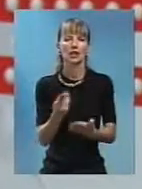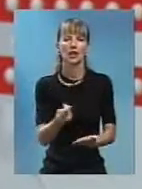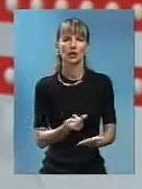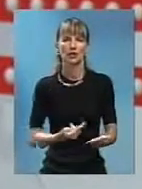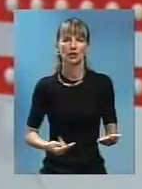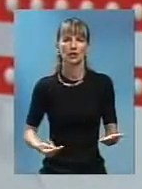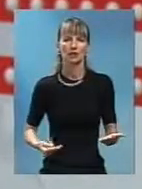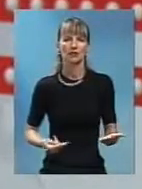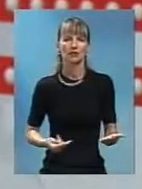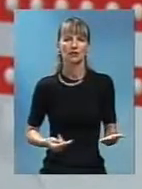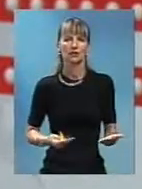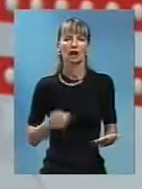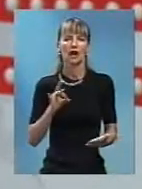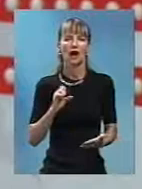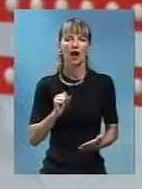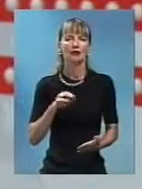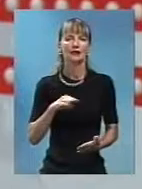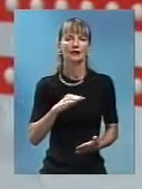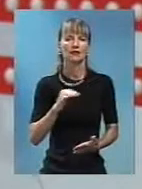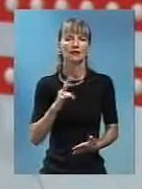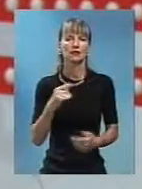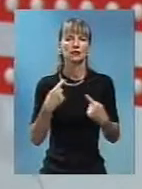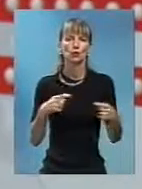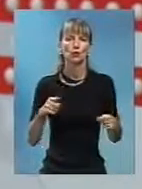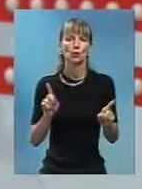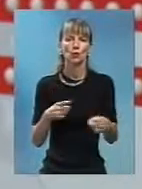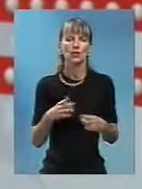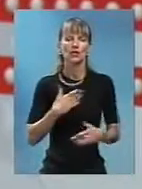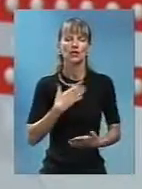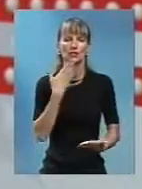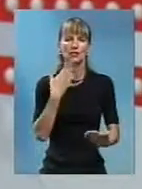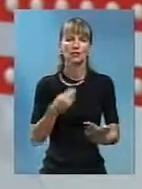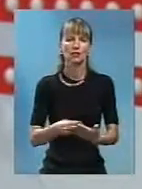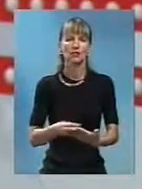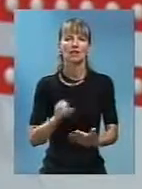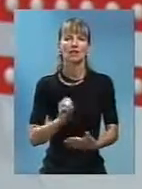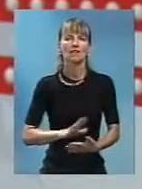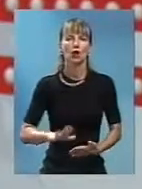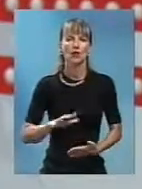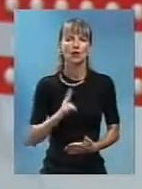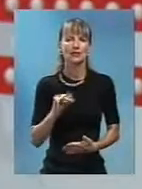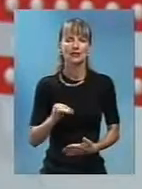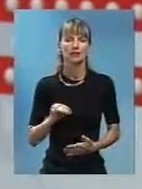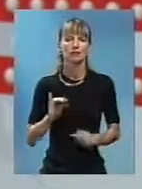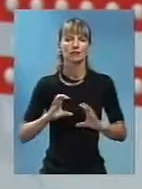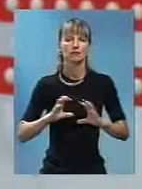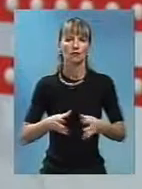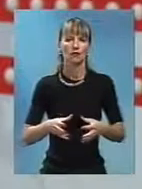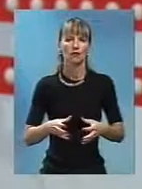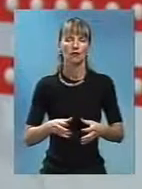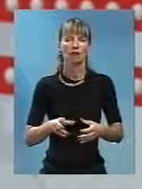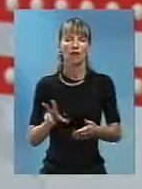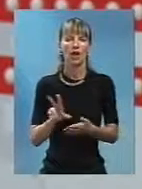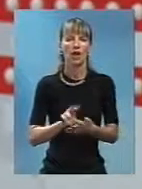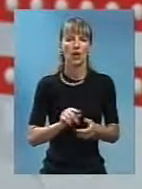ілюстрації, артефакти з інших музеїв, наші власні, європейські, світові